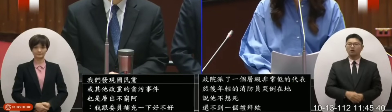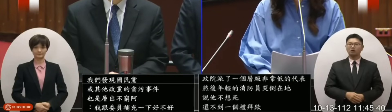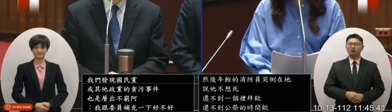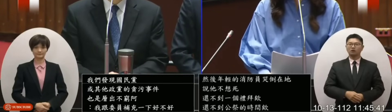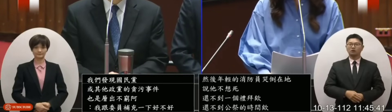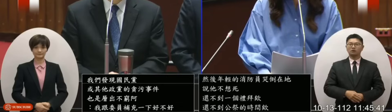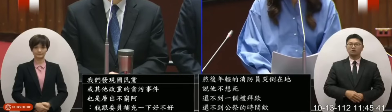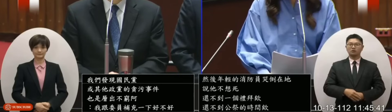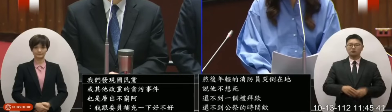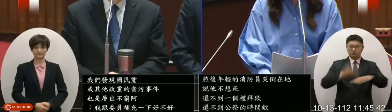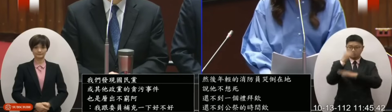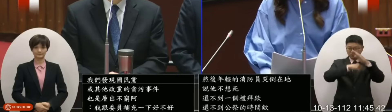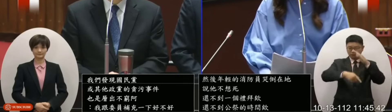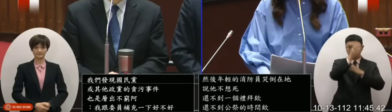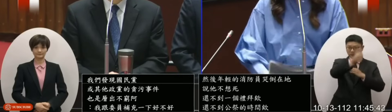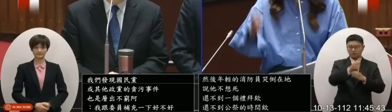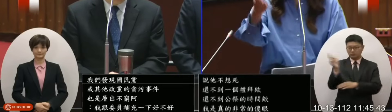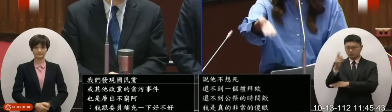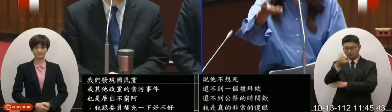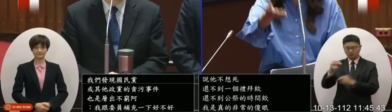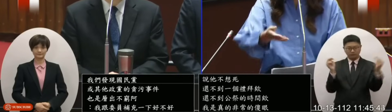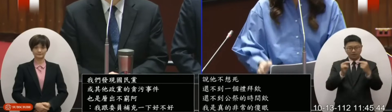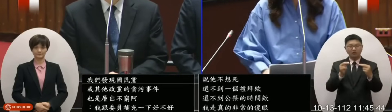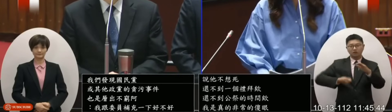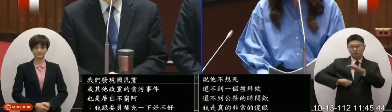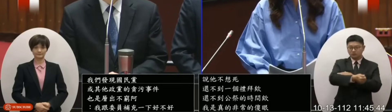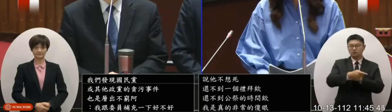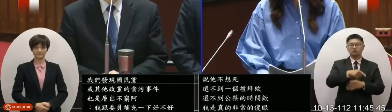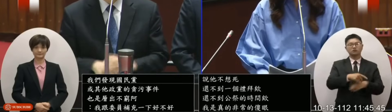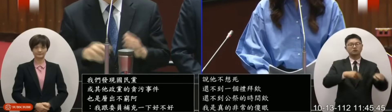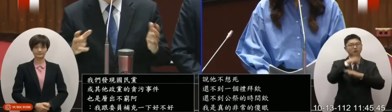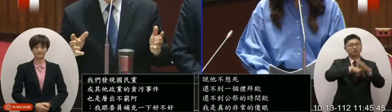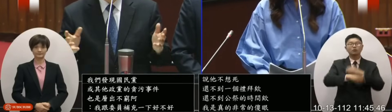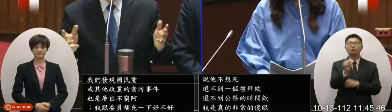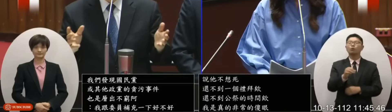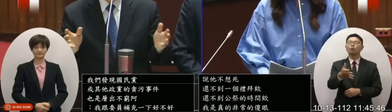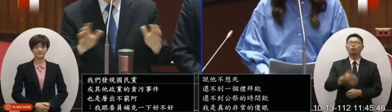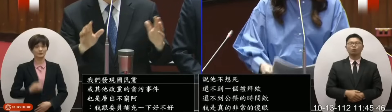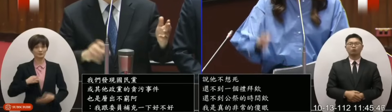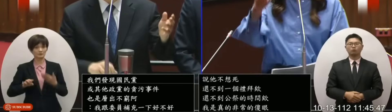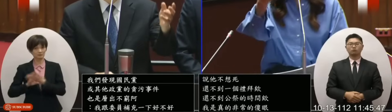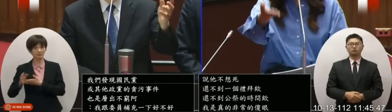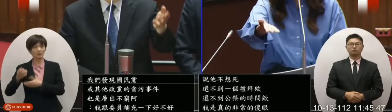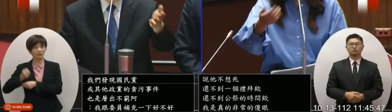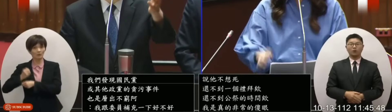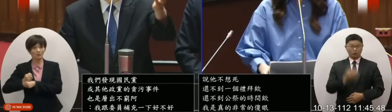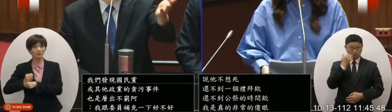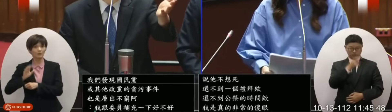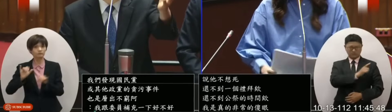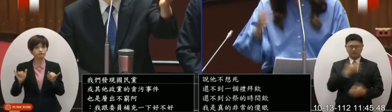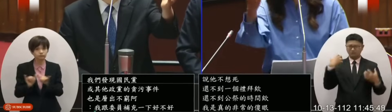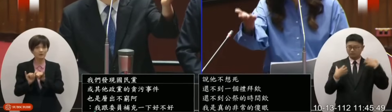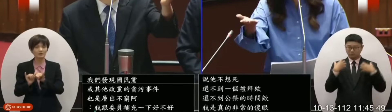当天没有办法让这些打火弟兄进到行政院里头呢？ 我因为另有要务，所以 您如果很忙，